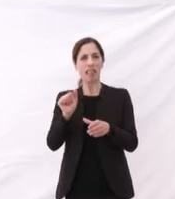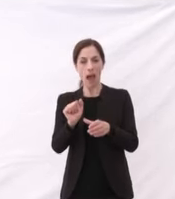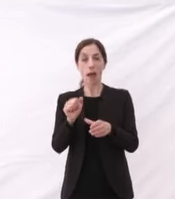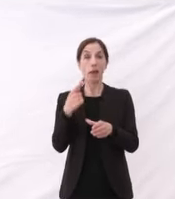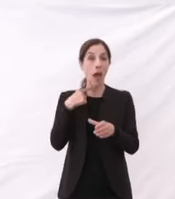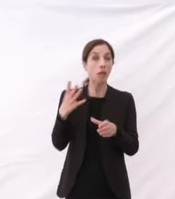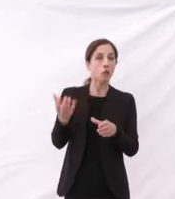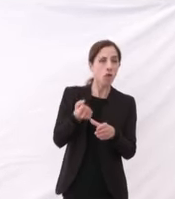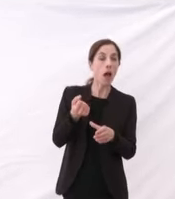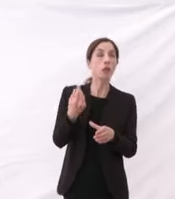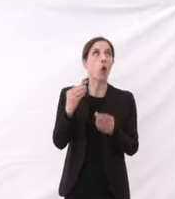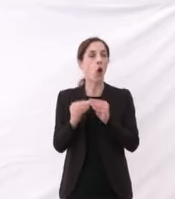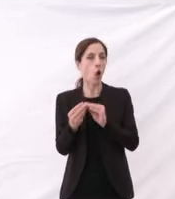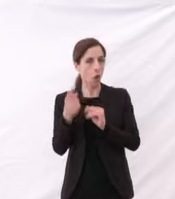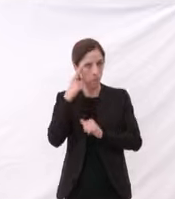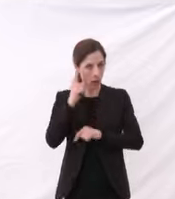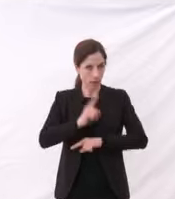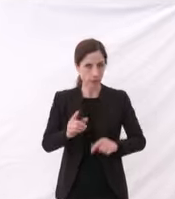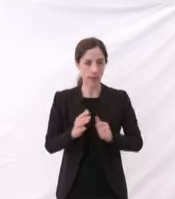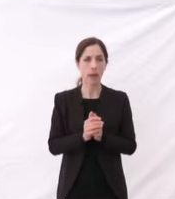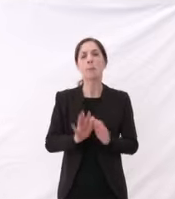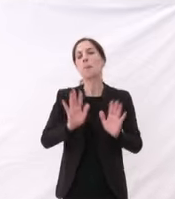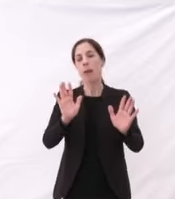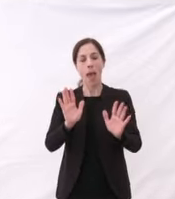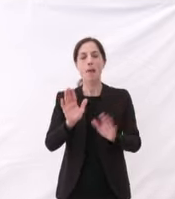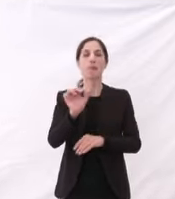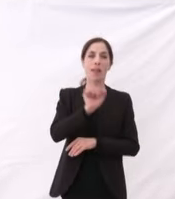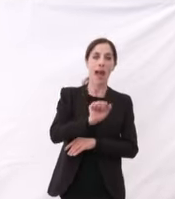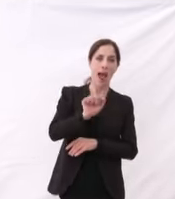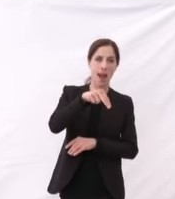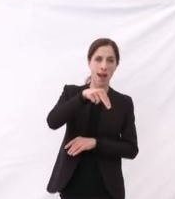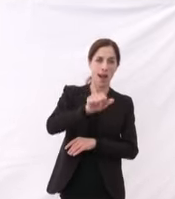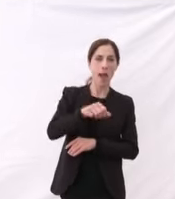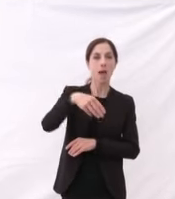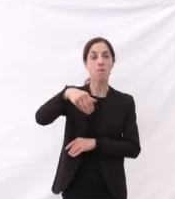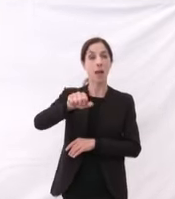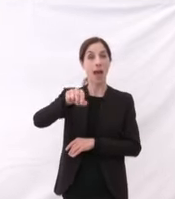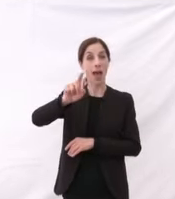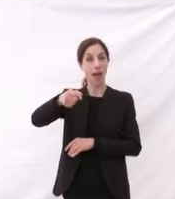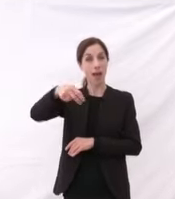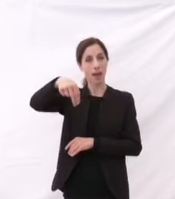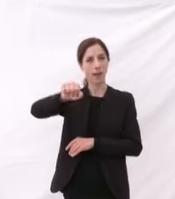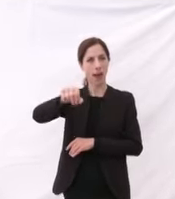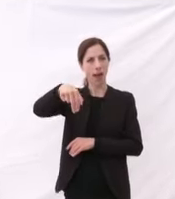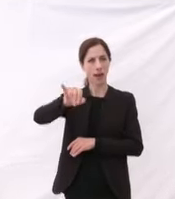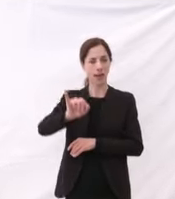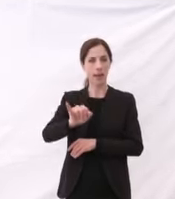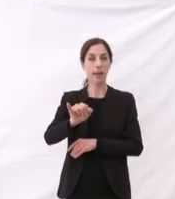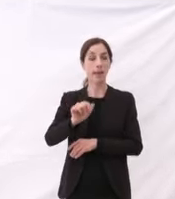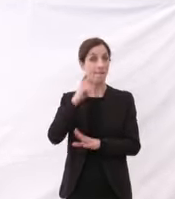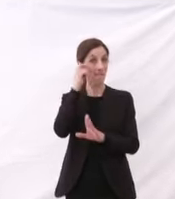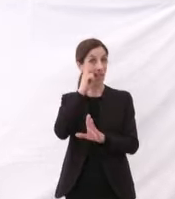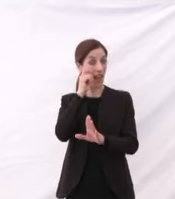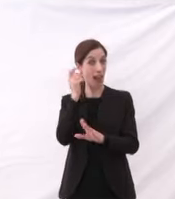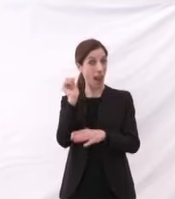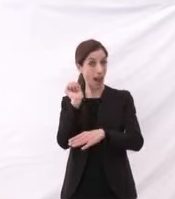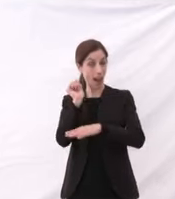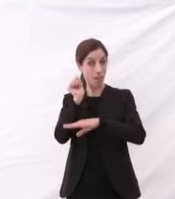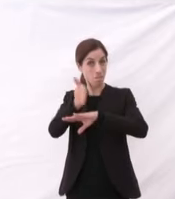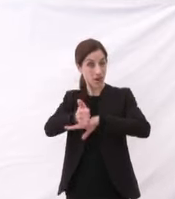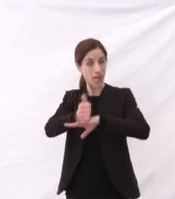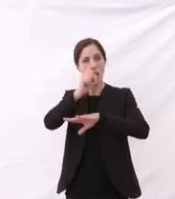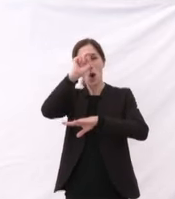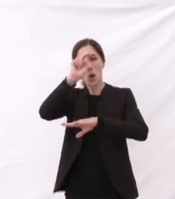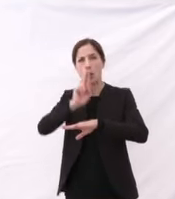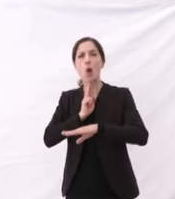Ma Anna Magnani nel film chi ha interpretato?